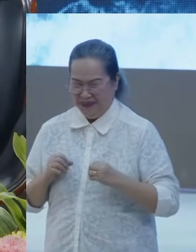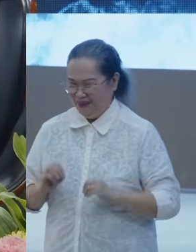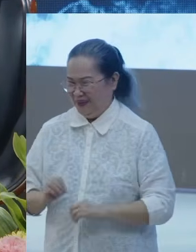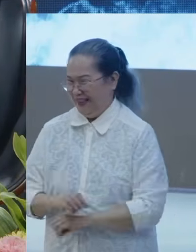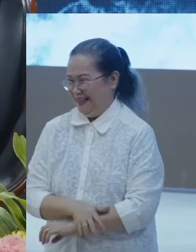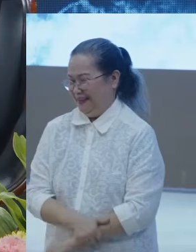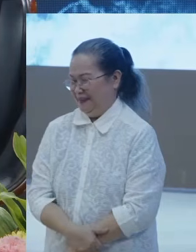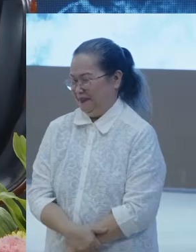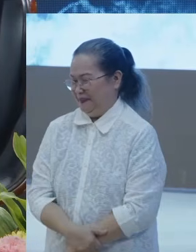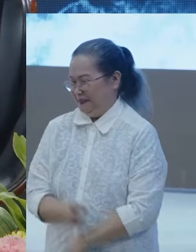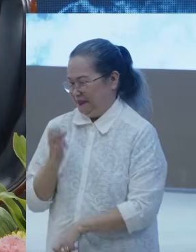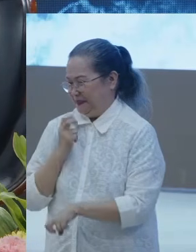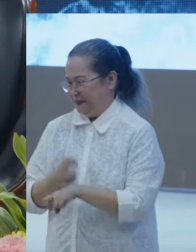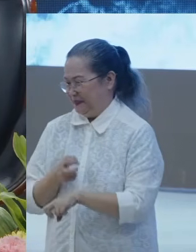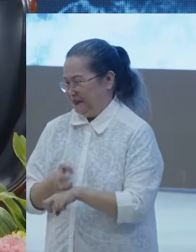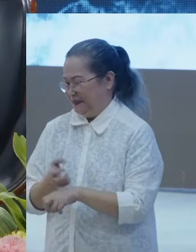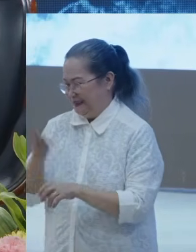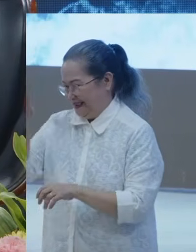Yan pong hirap ng